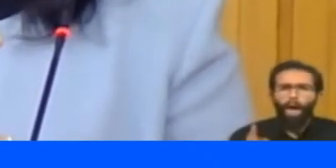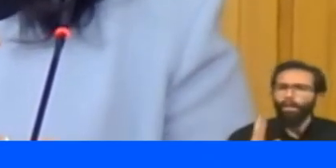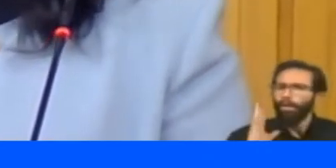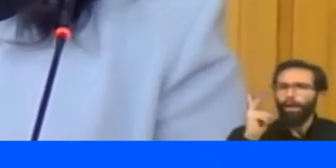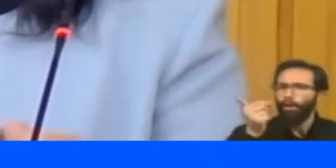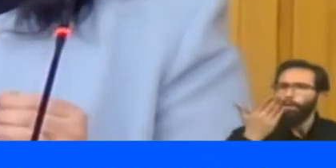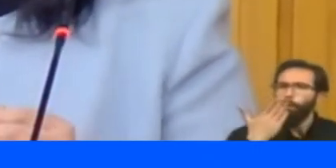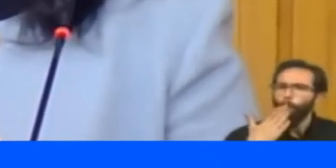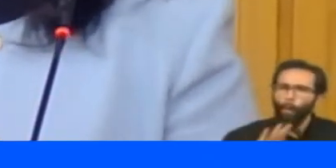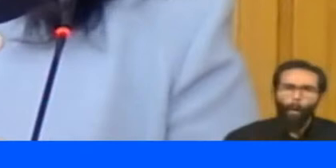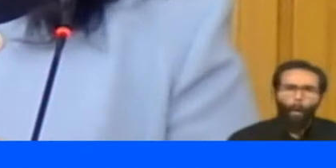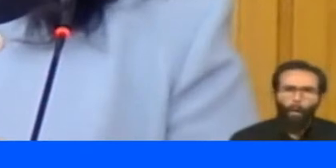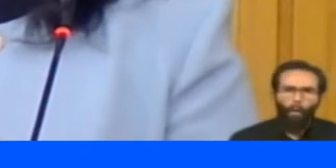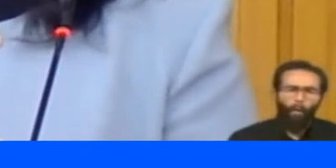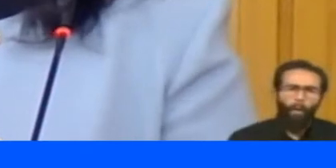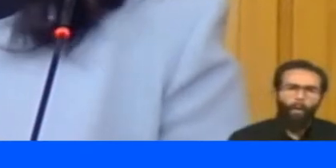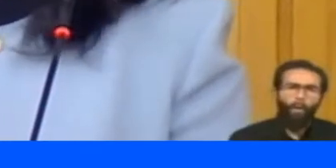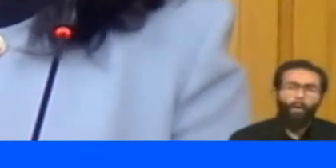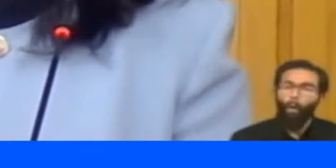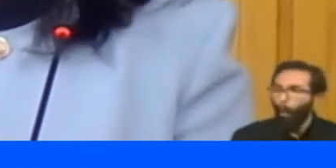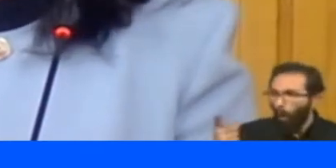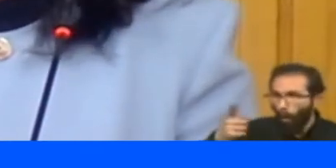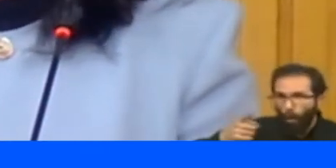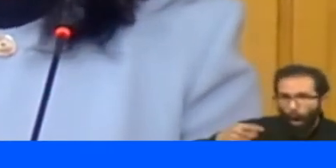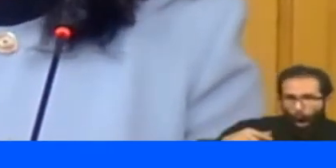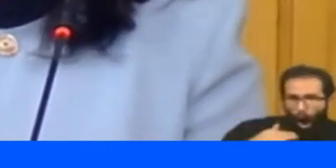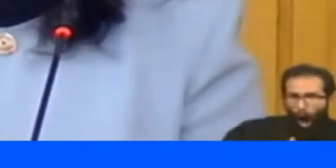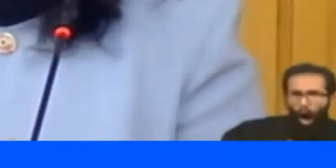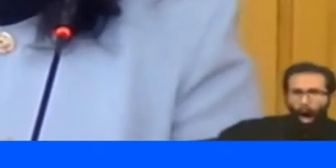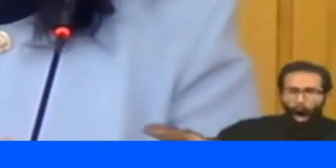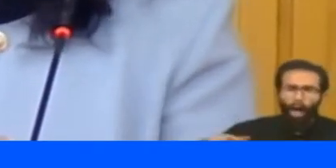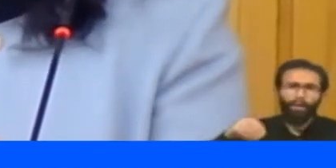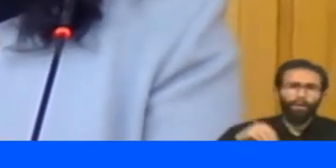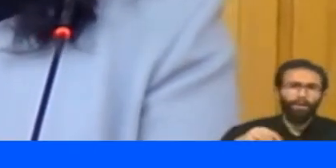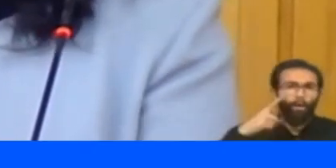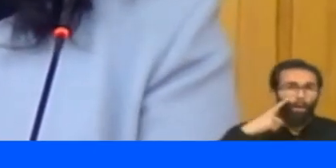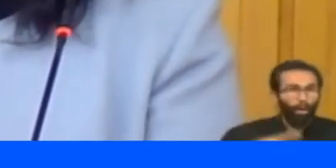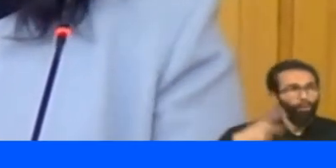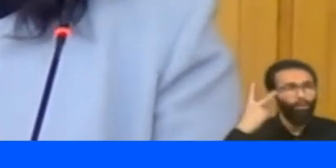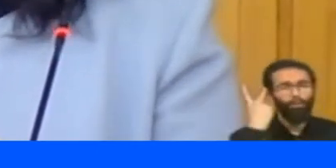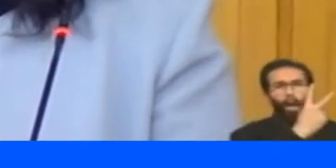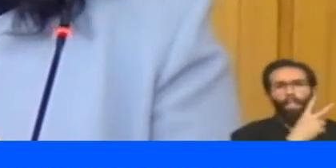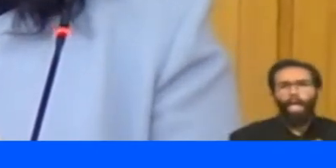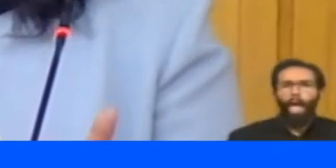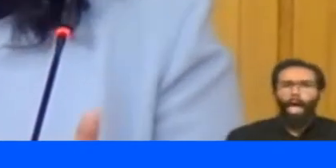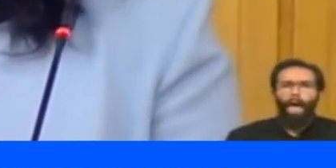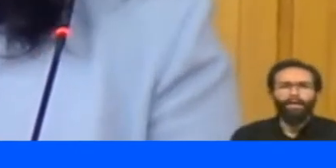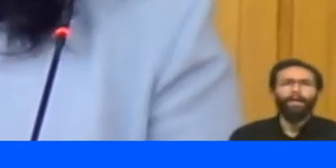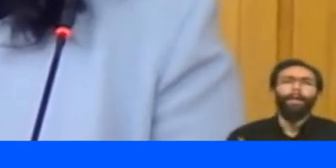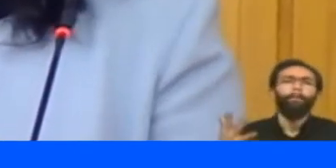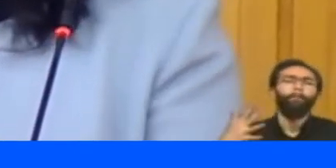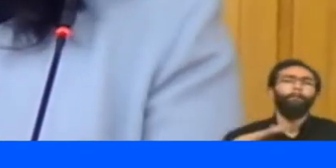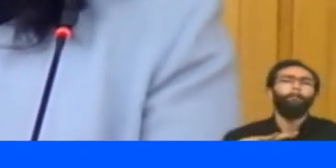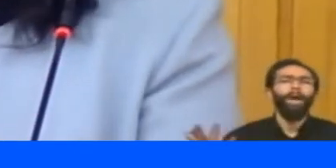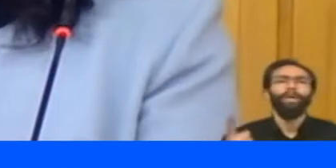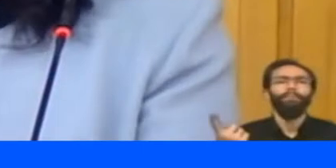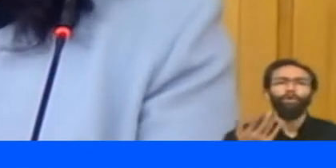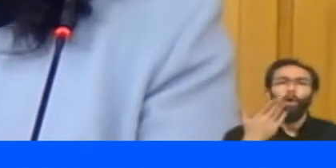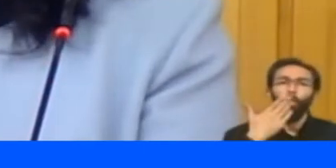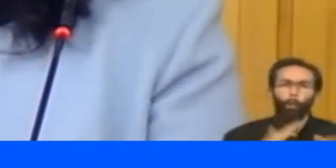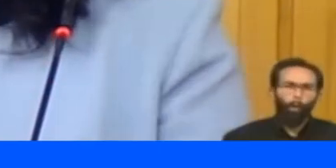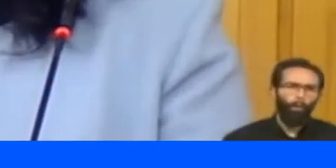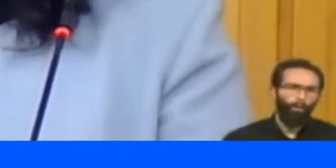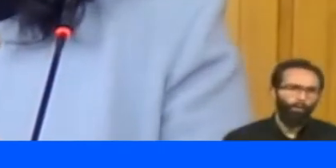iktidarınızın sadece ve sadece zulmü vardır. Dün akşam pandemiyle ilgili yeni bir risk